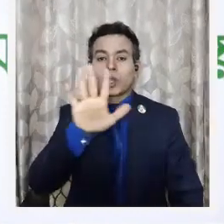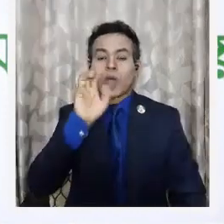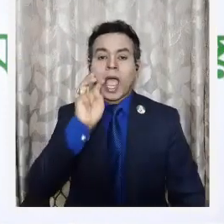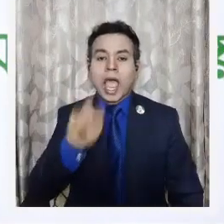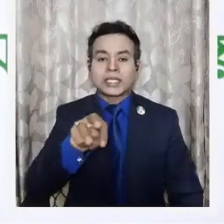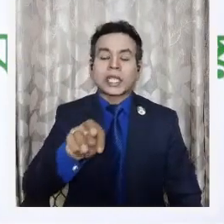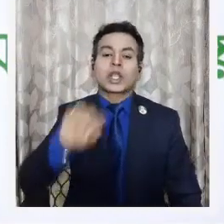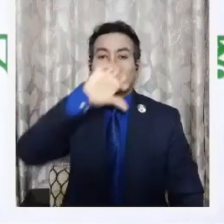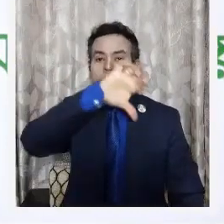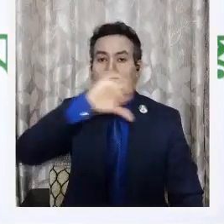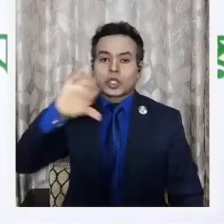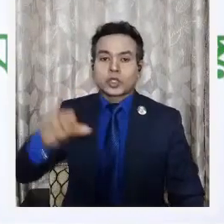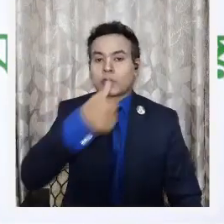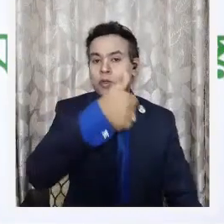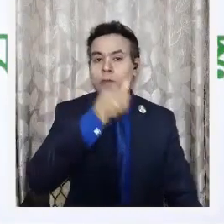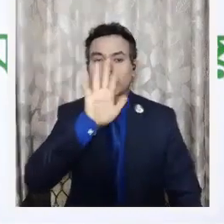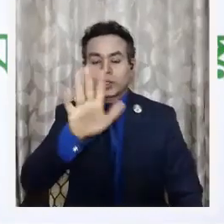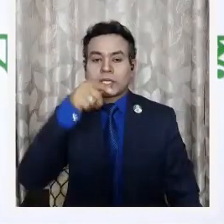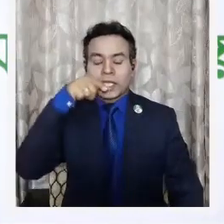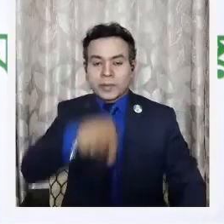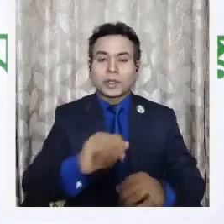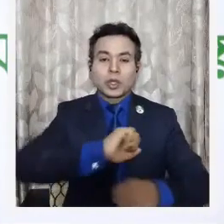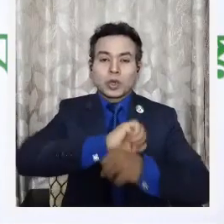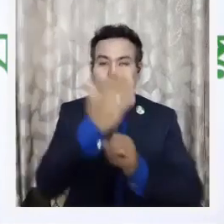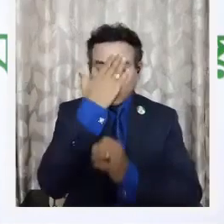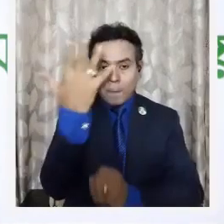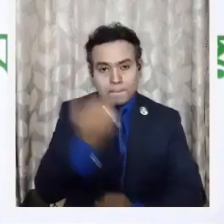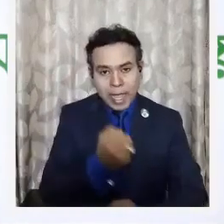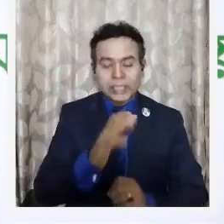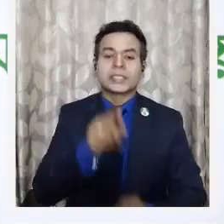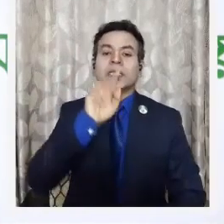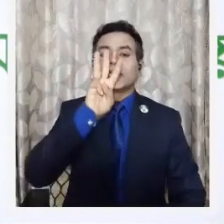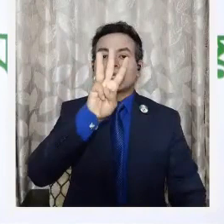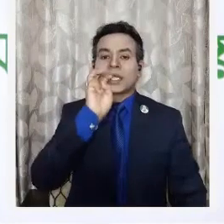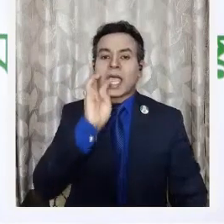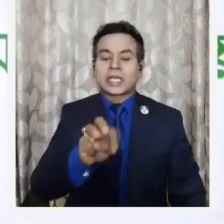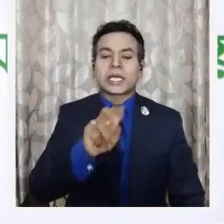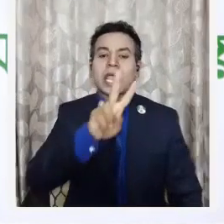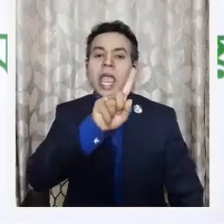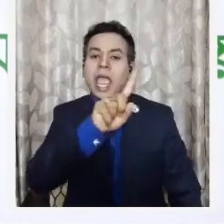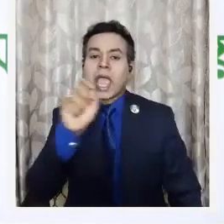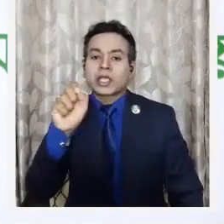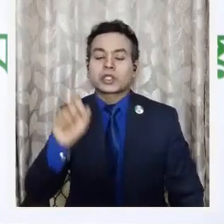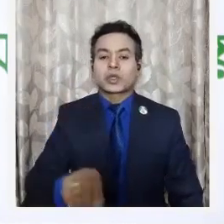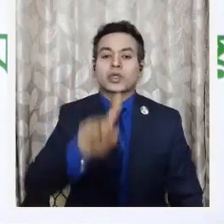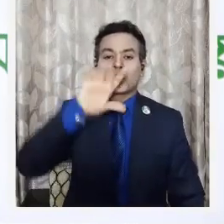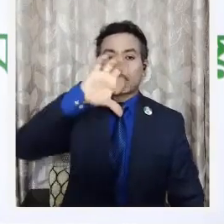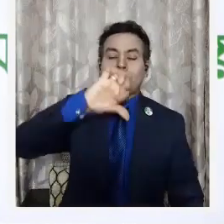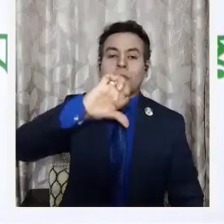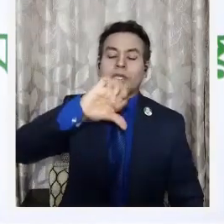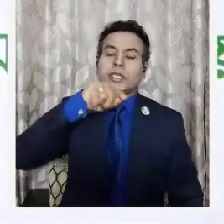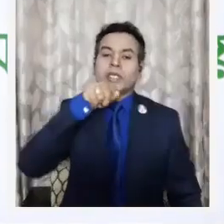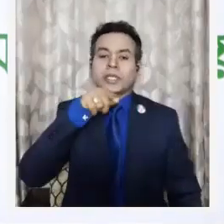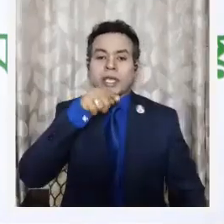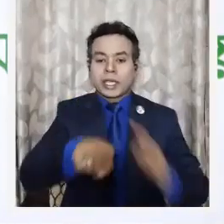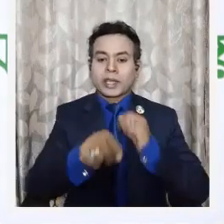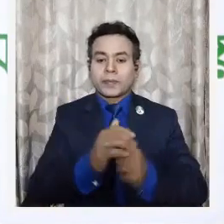এবং পরীক্ষা হয়েছে 15,965টি। যা পরীক্ষা হয়েছে তাতে শনাক্ত